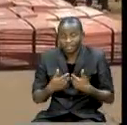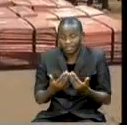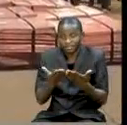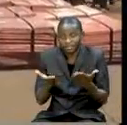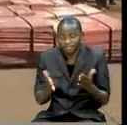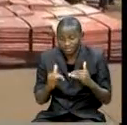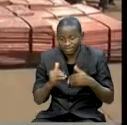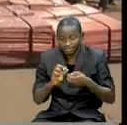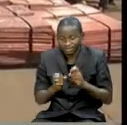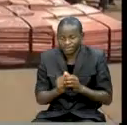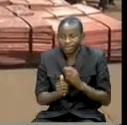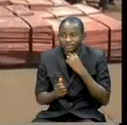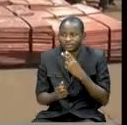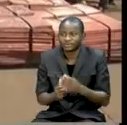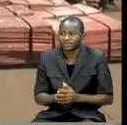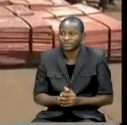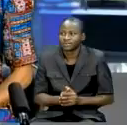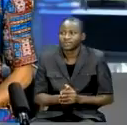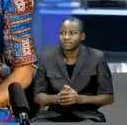champ.